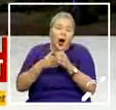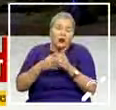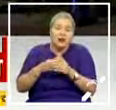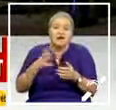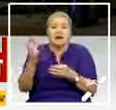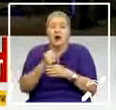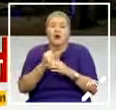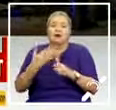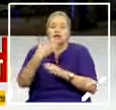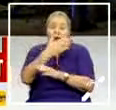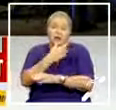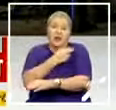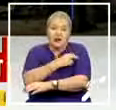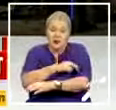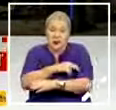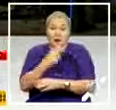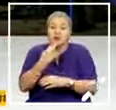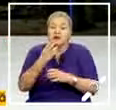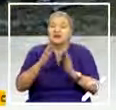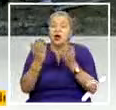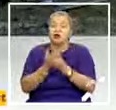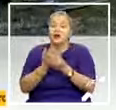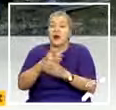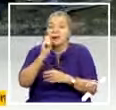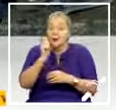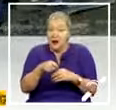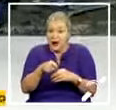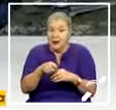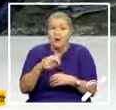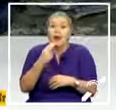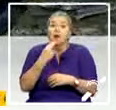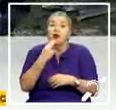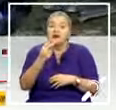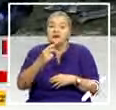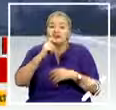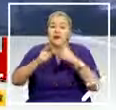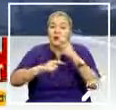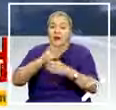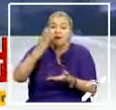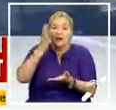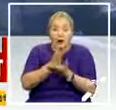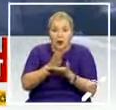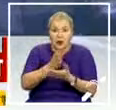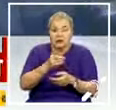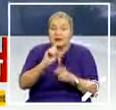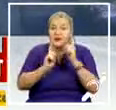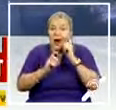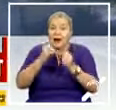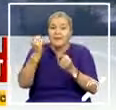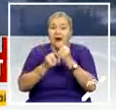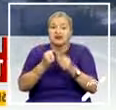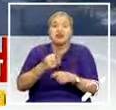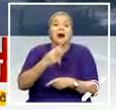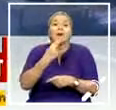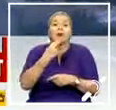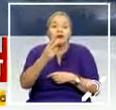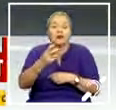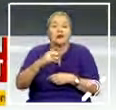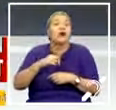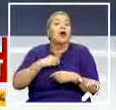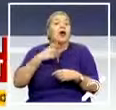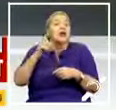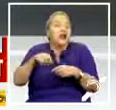Polițiștii au deschis un dosar de cercetare penală oamenii legii urmează să stabilească dacă autospeciala era în misiune și dacă